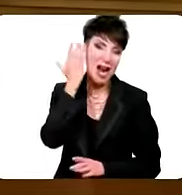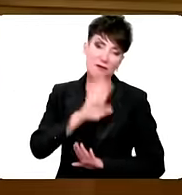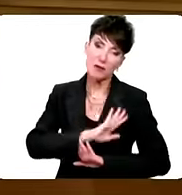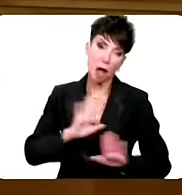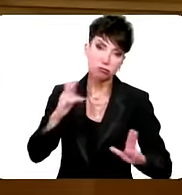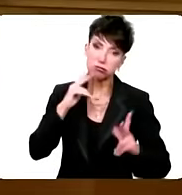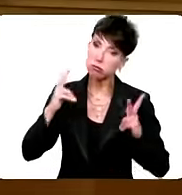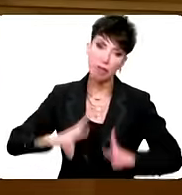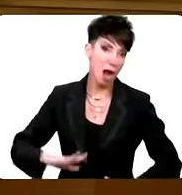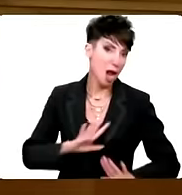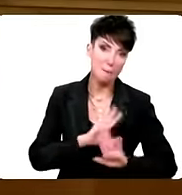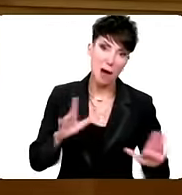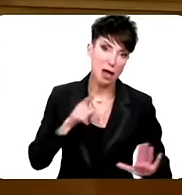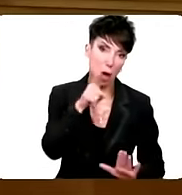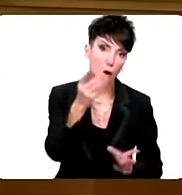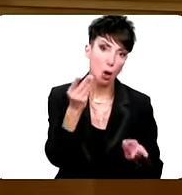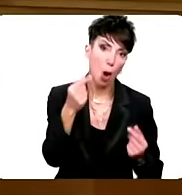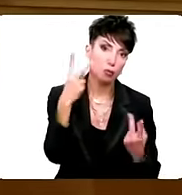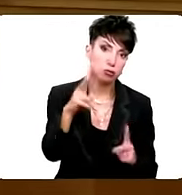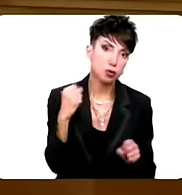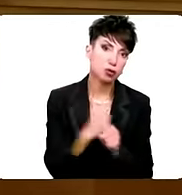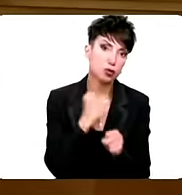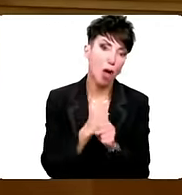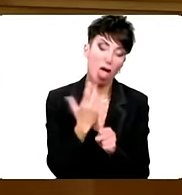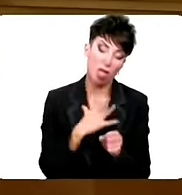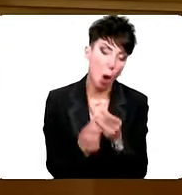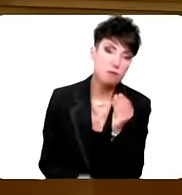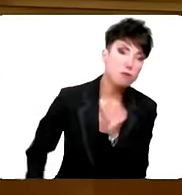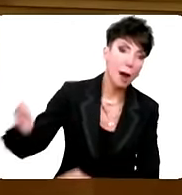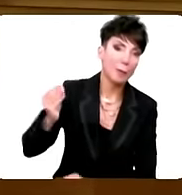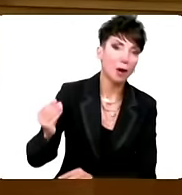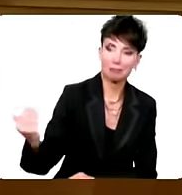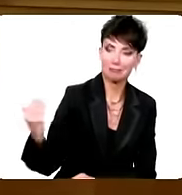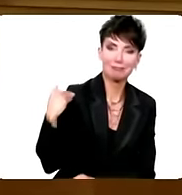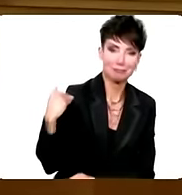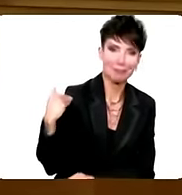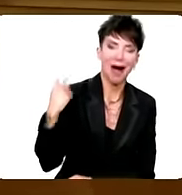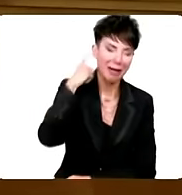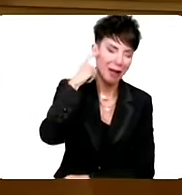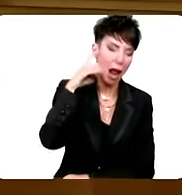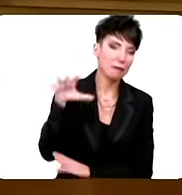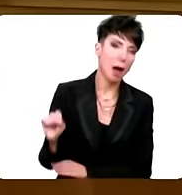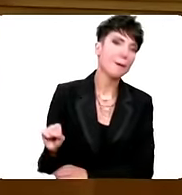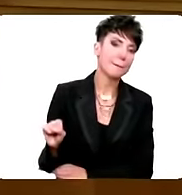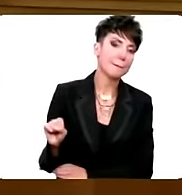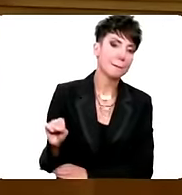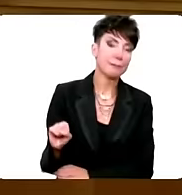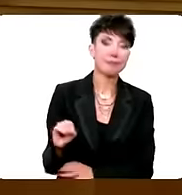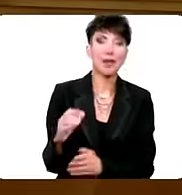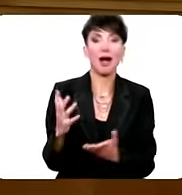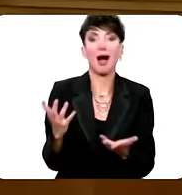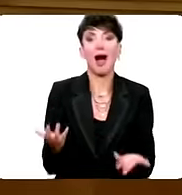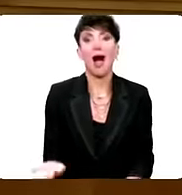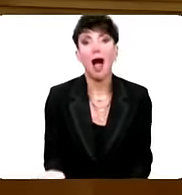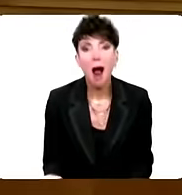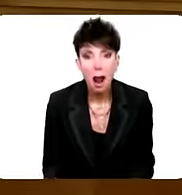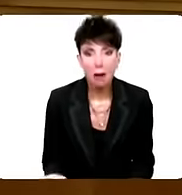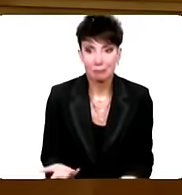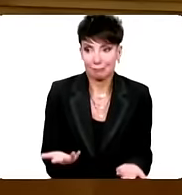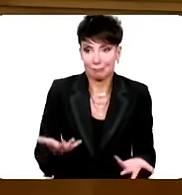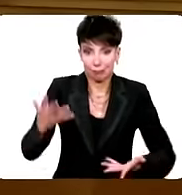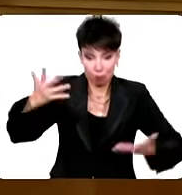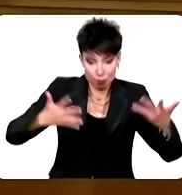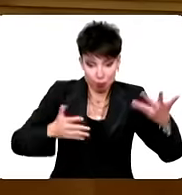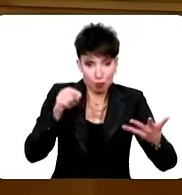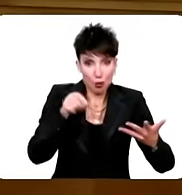κάνετε περισσότερα, αλλά να το τονίσω, τα περισσότερα στα πλαίσια των αντοχών του προϋπολογισμού. Θα πιστεύουν